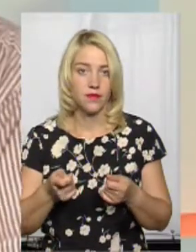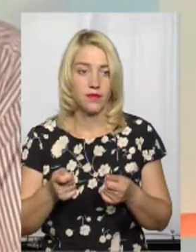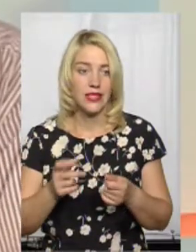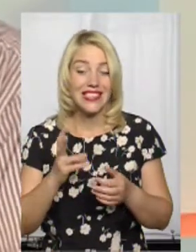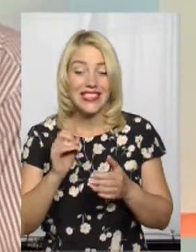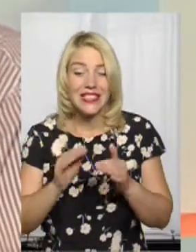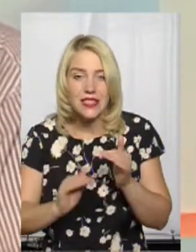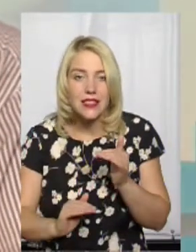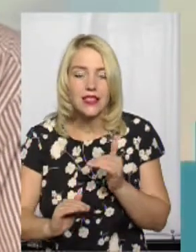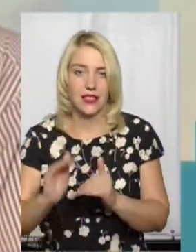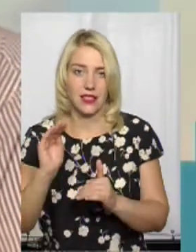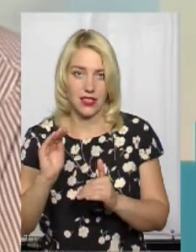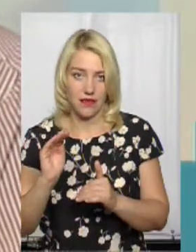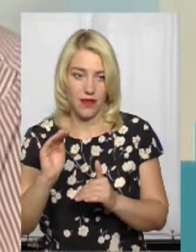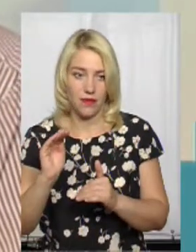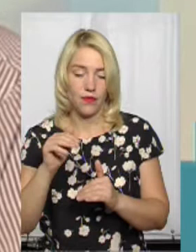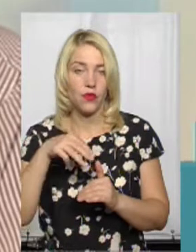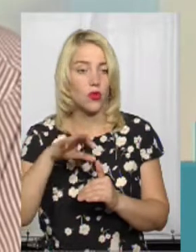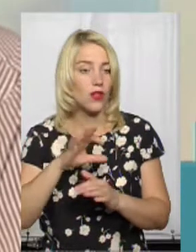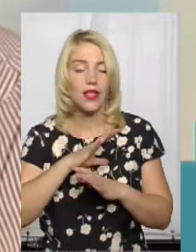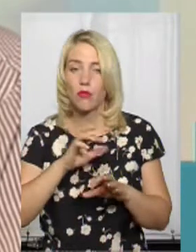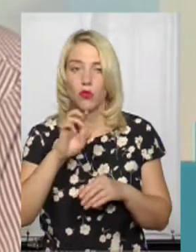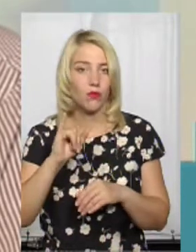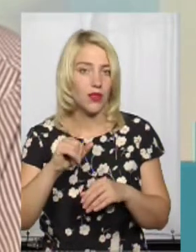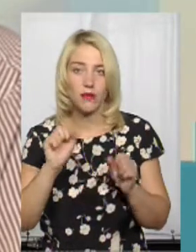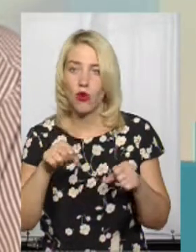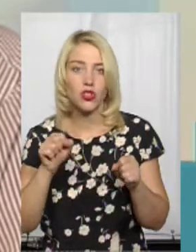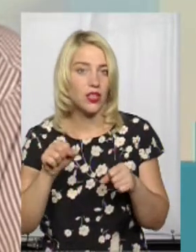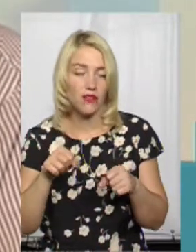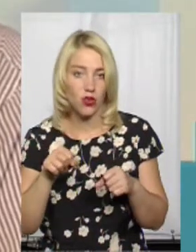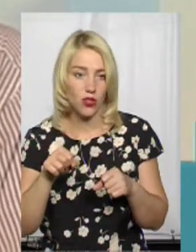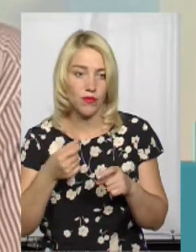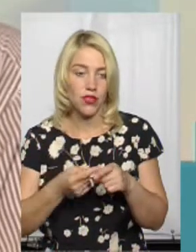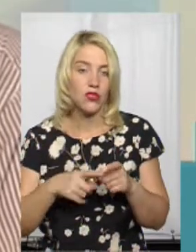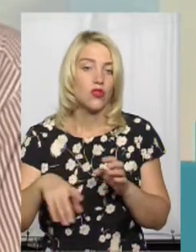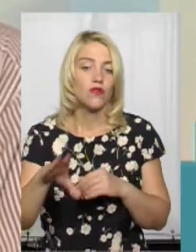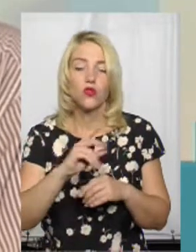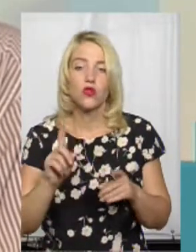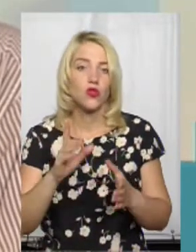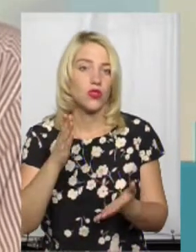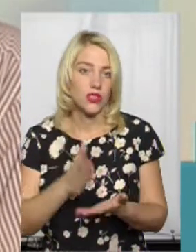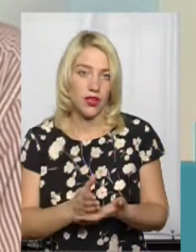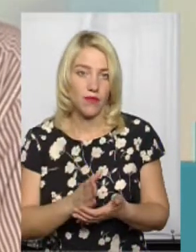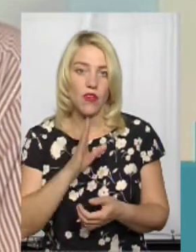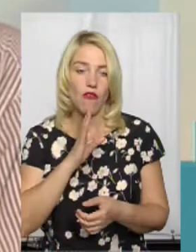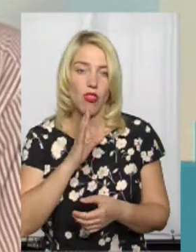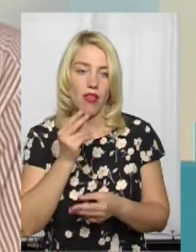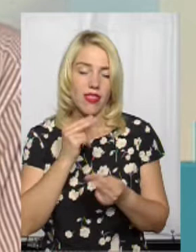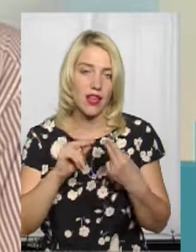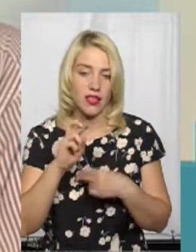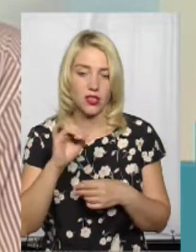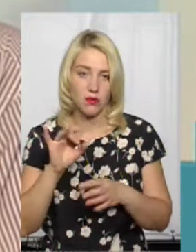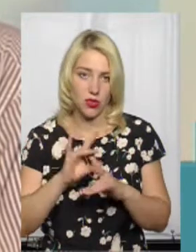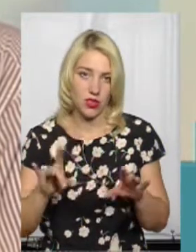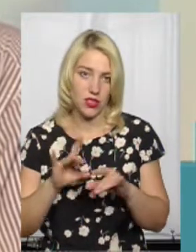з дитинства, знаєте, то і не було, можливо, і цього всього, що є. Вона найкраще би